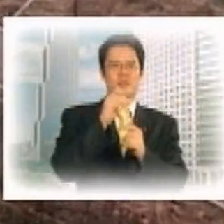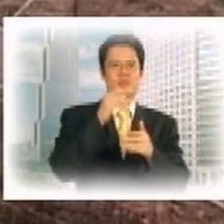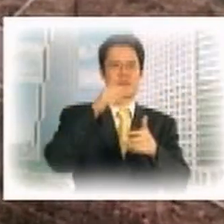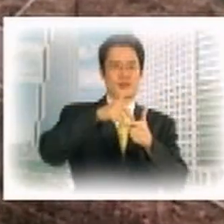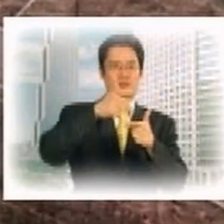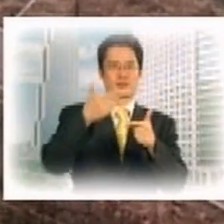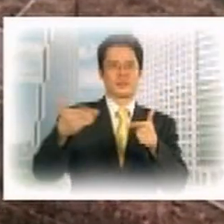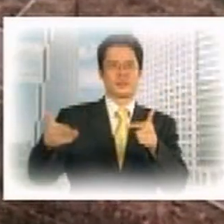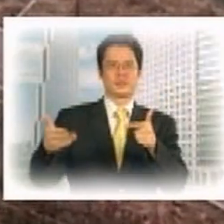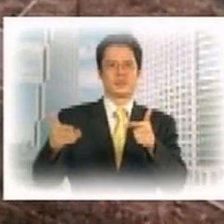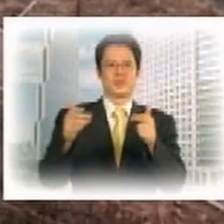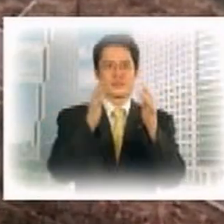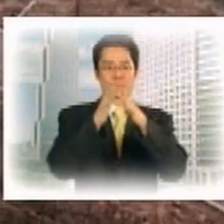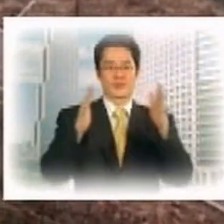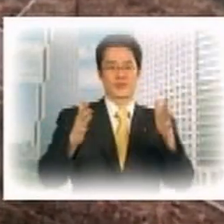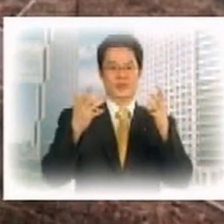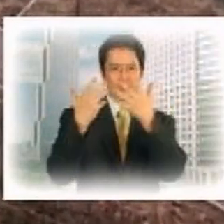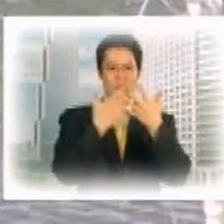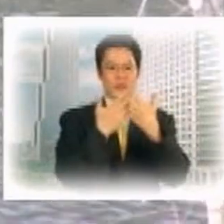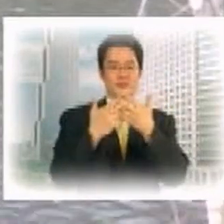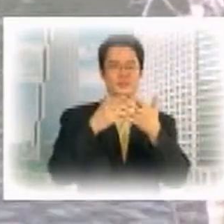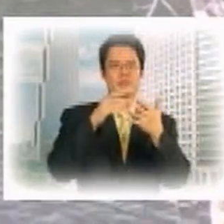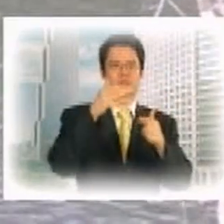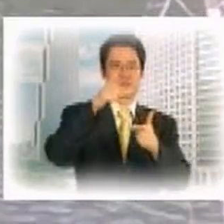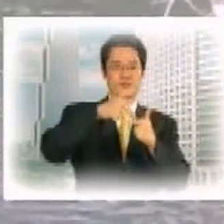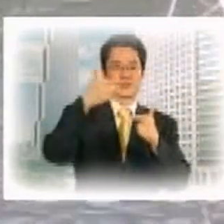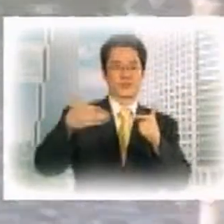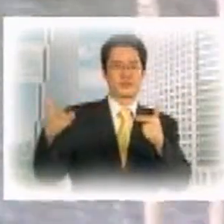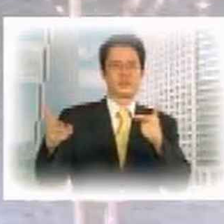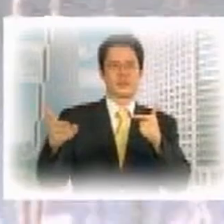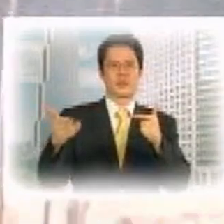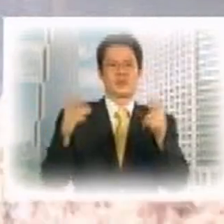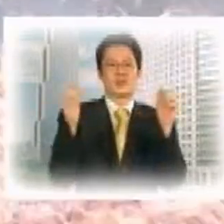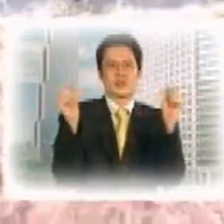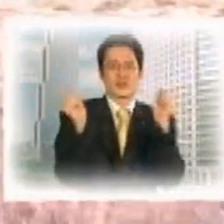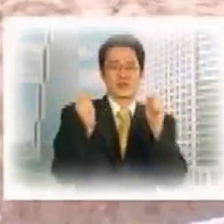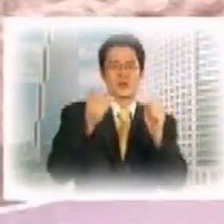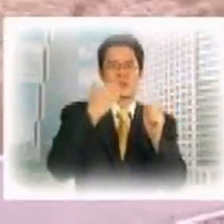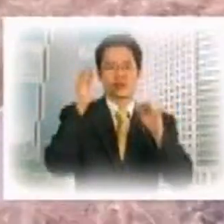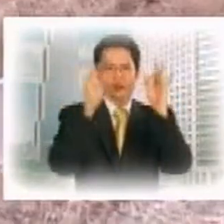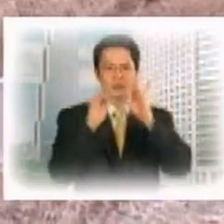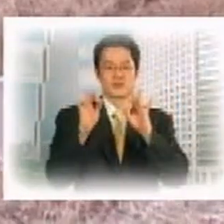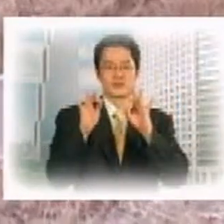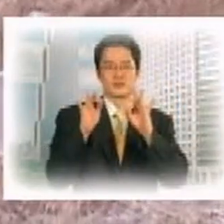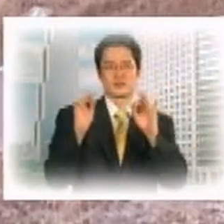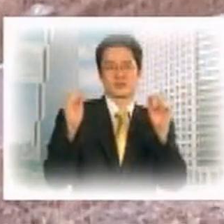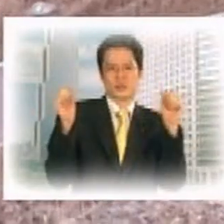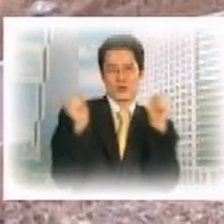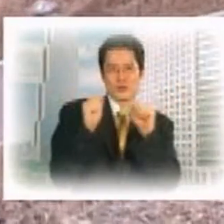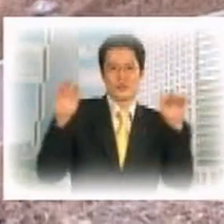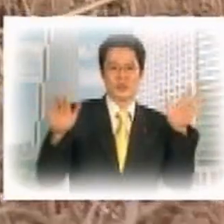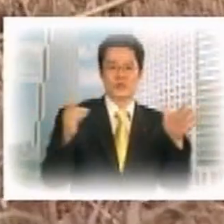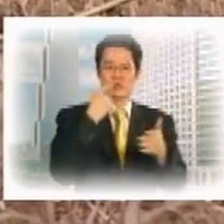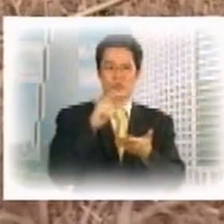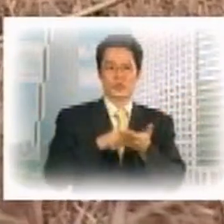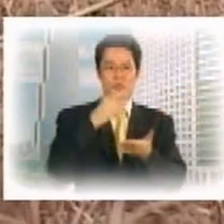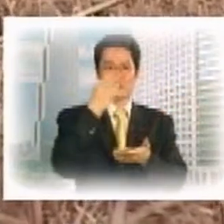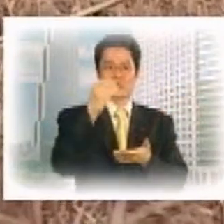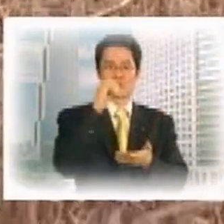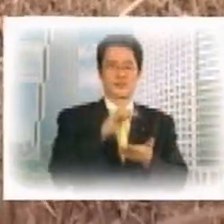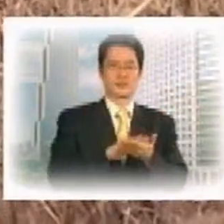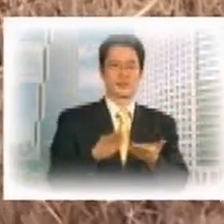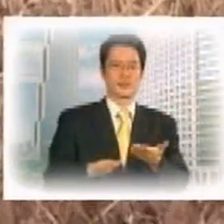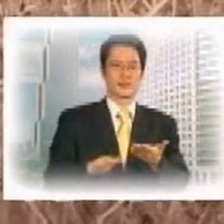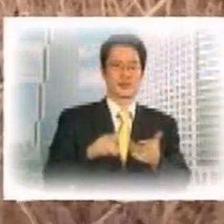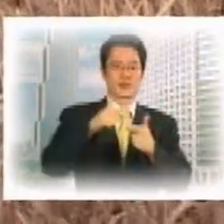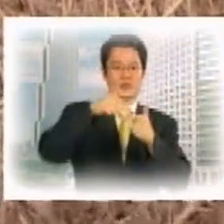양재천 갈대와 무럭새가 가득한 양재천에는 겨울철마다 쇠박새와 청둥어리 등 먹이를 찾아다니는 겨울새들을